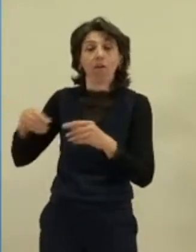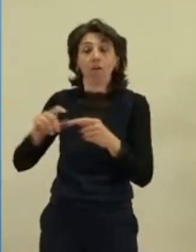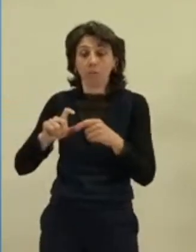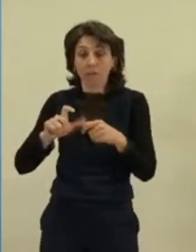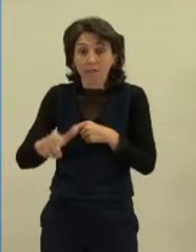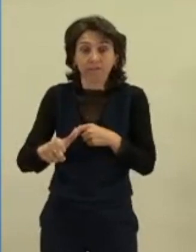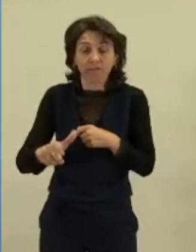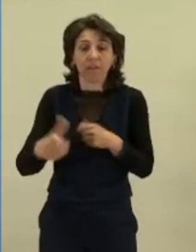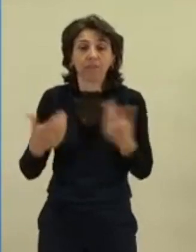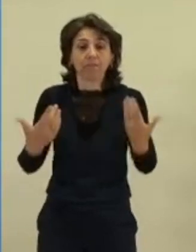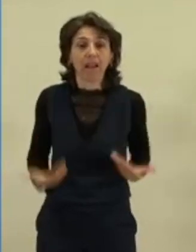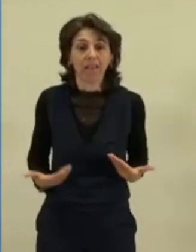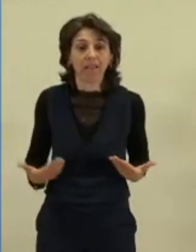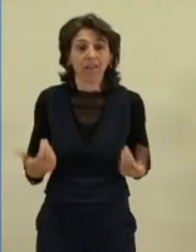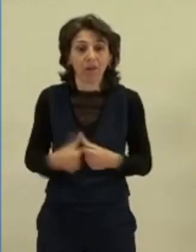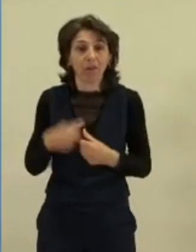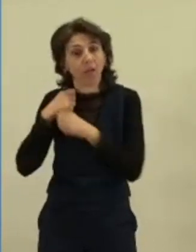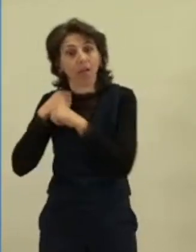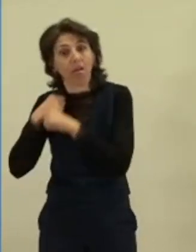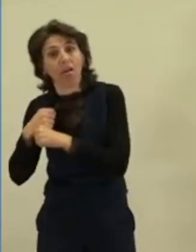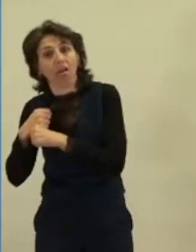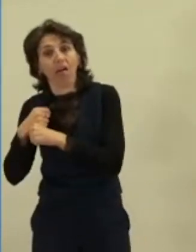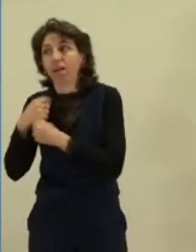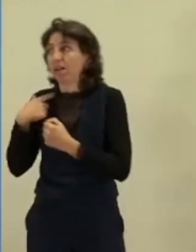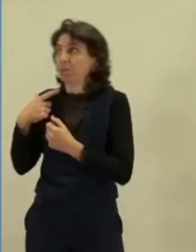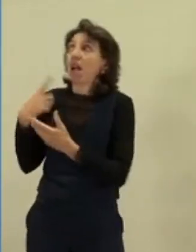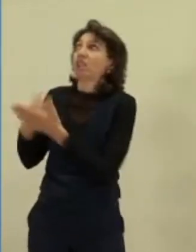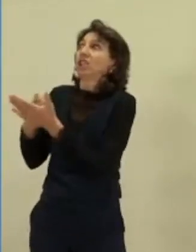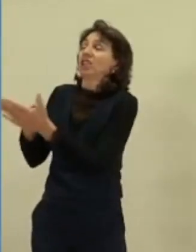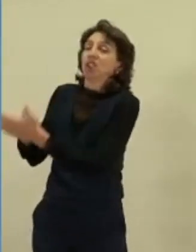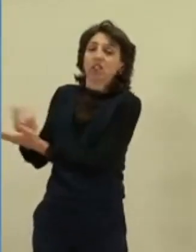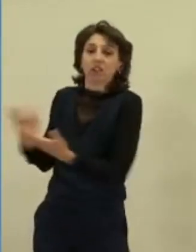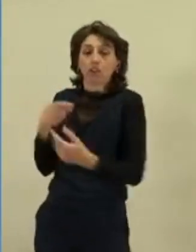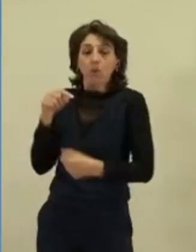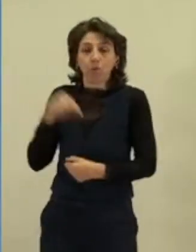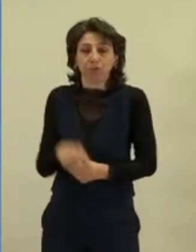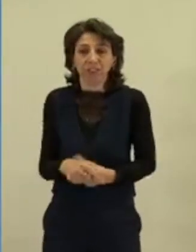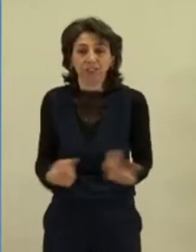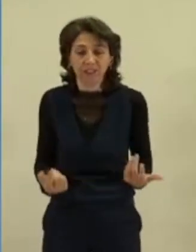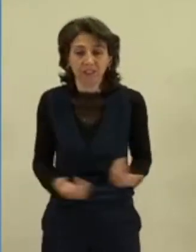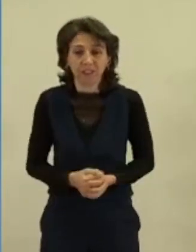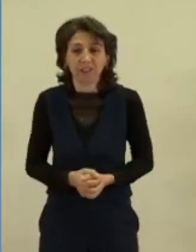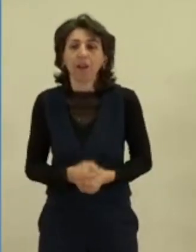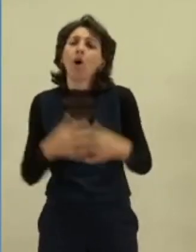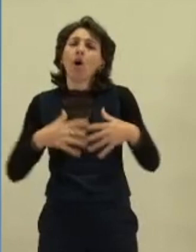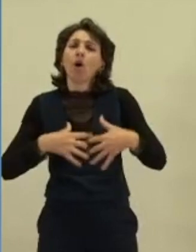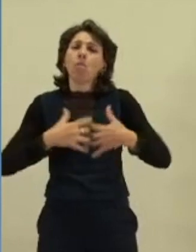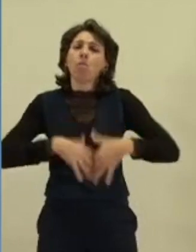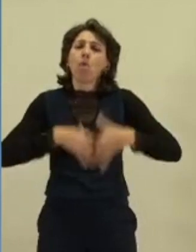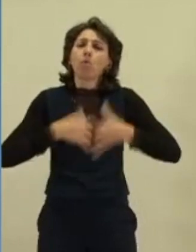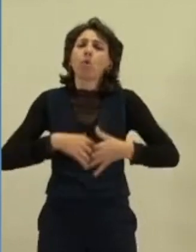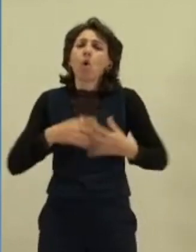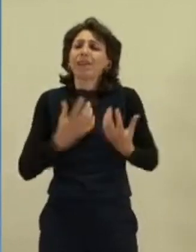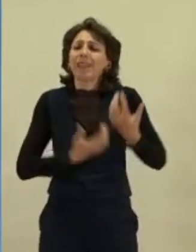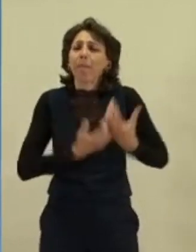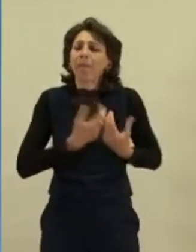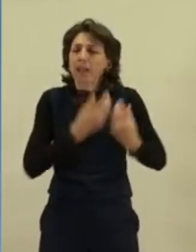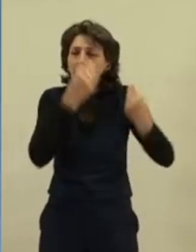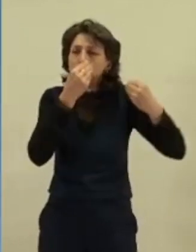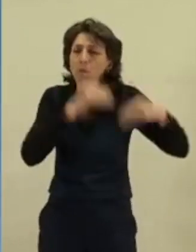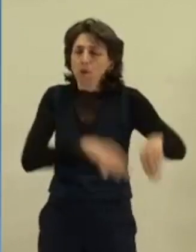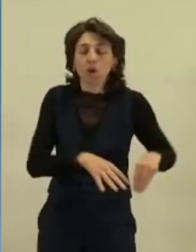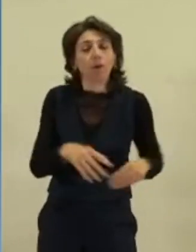feux sont poussés en faveur du tout électrique, avec l'abandon des moteurs thermiques. Or, la fabrication de la